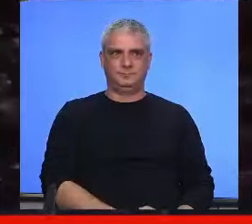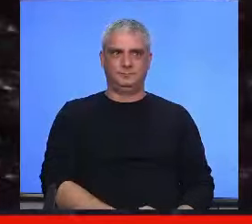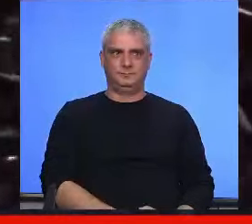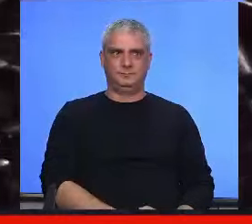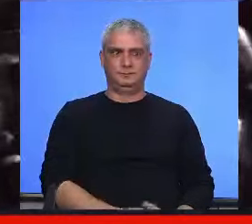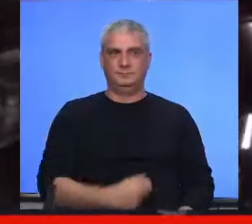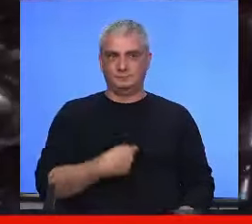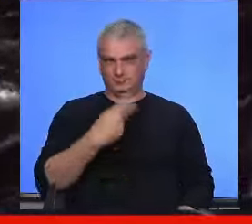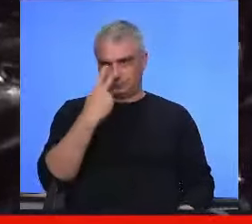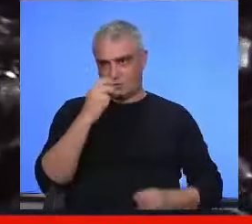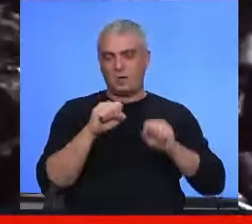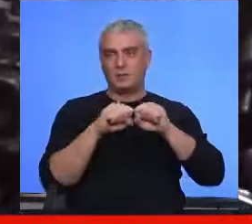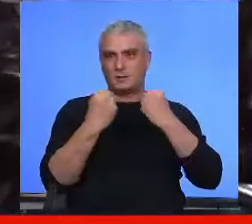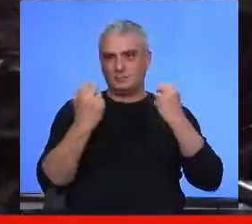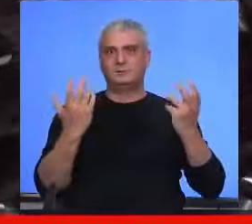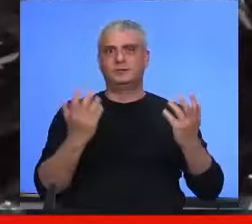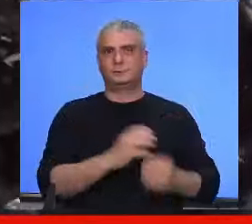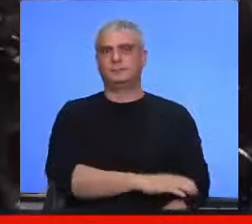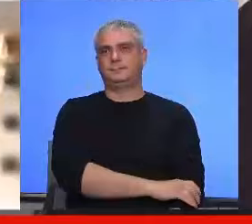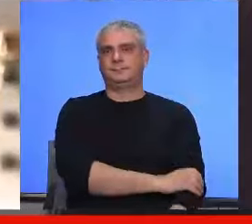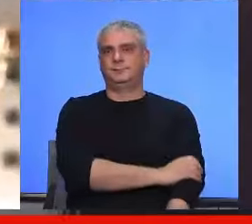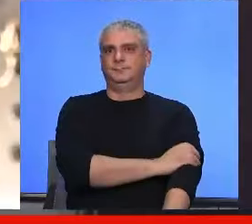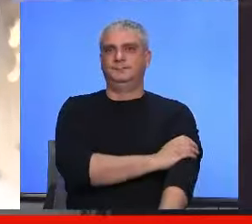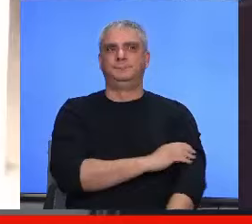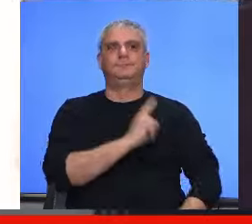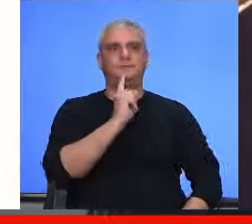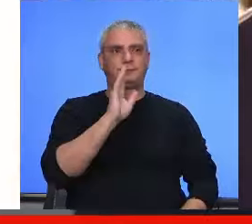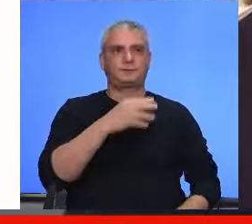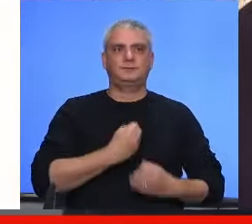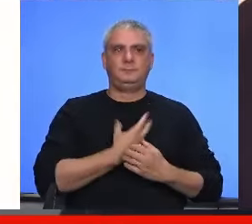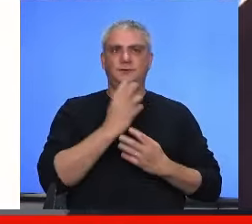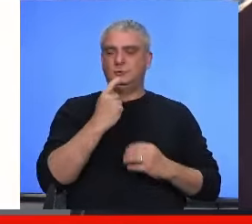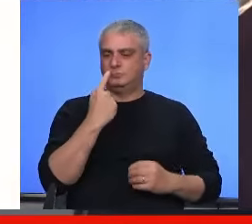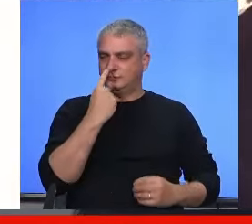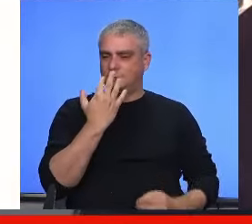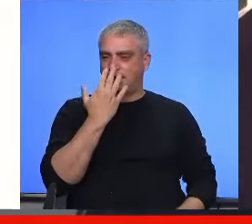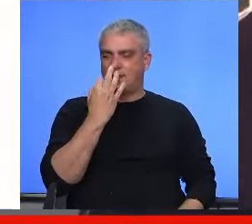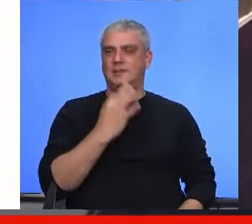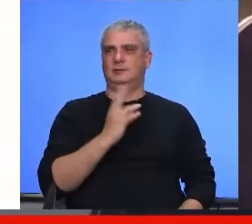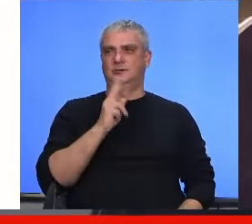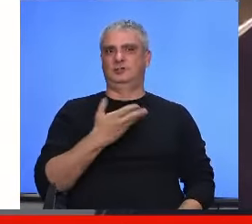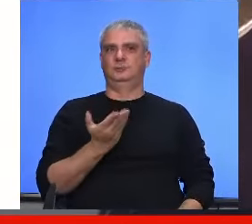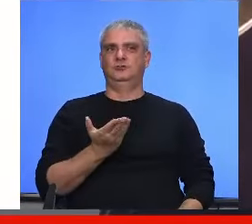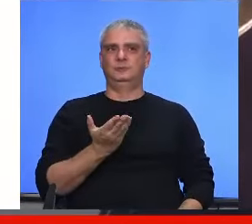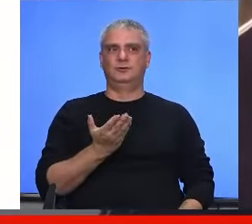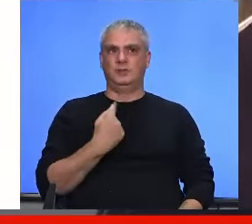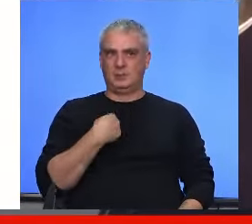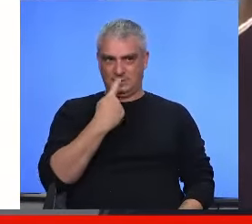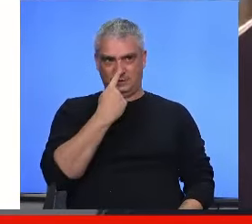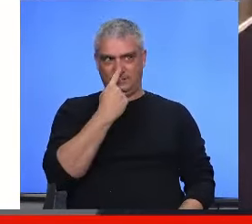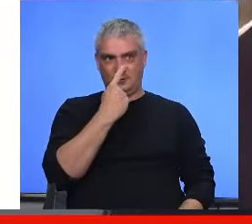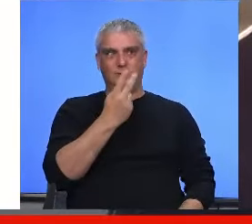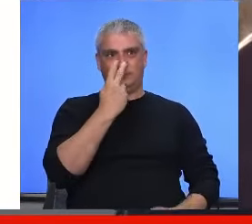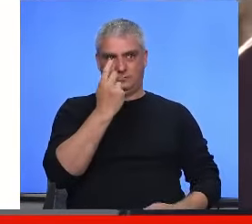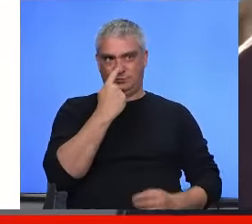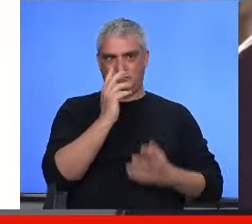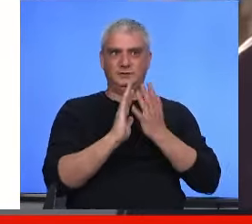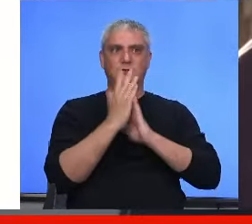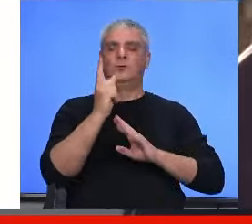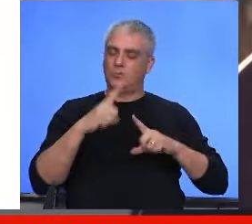אני רואה את הנזק, אבל יש פה נשמה, יש פה ריח. אני מריח את הריח. אתה מריח, הוא